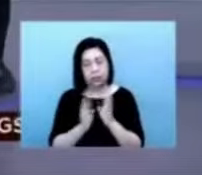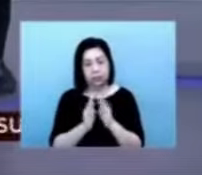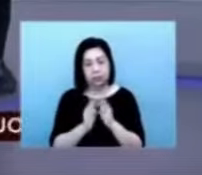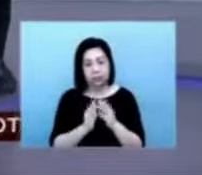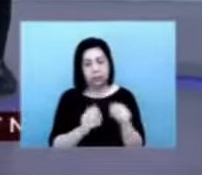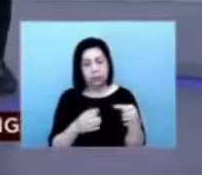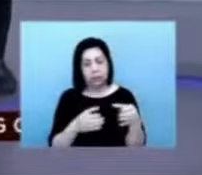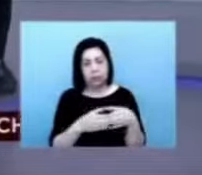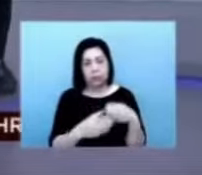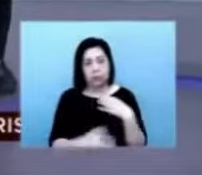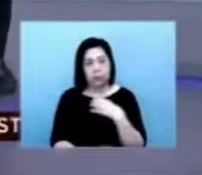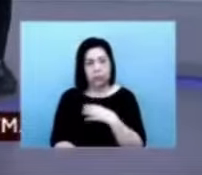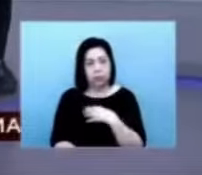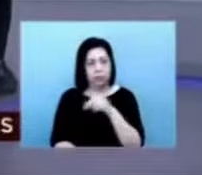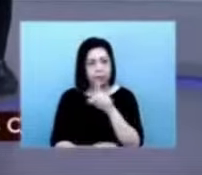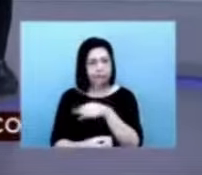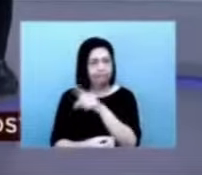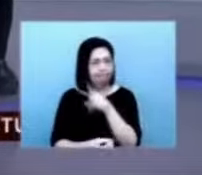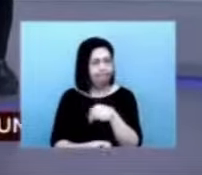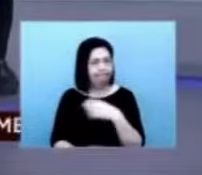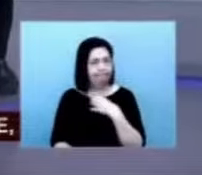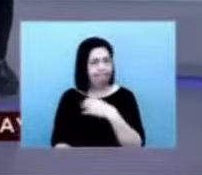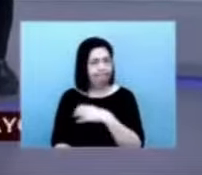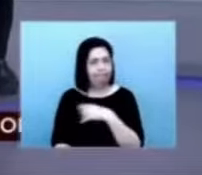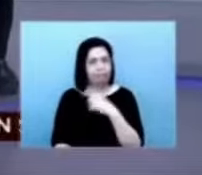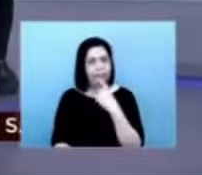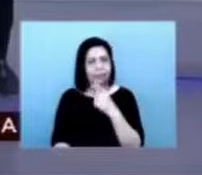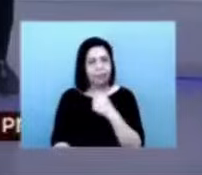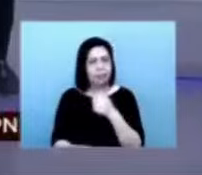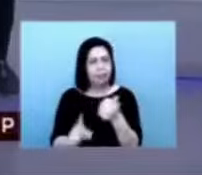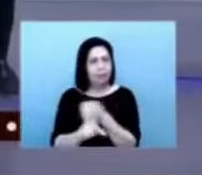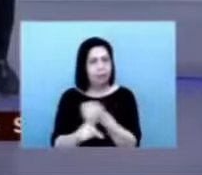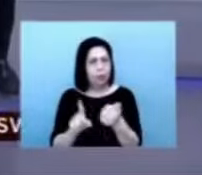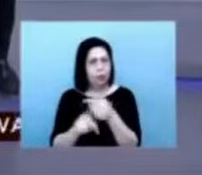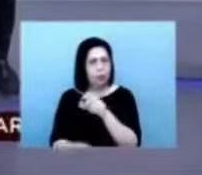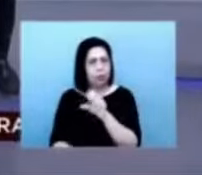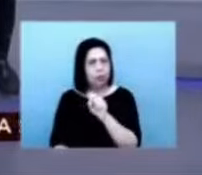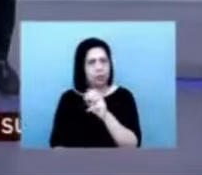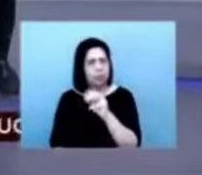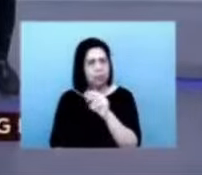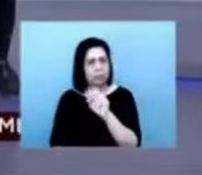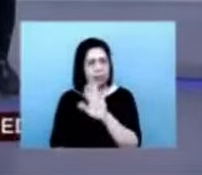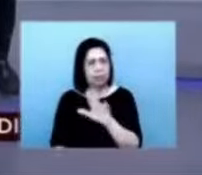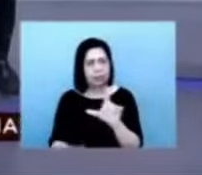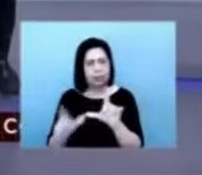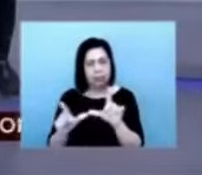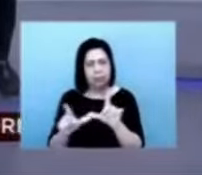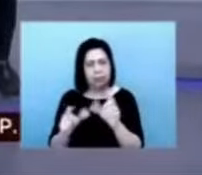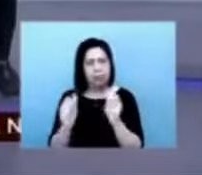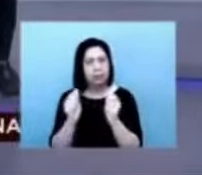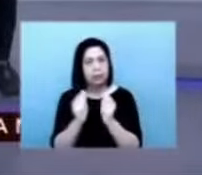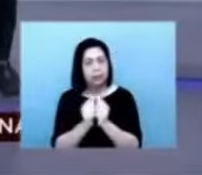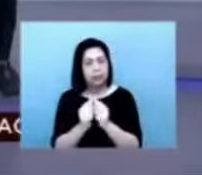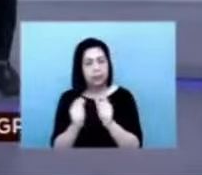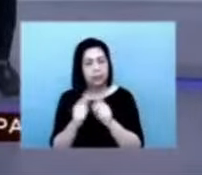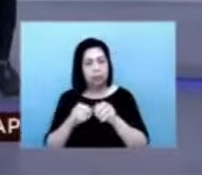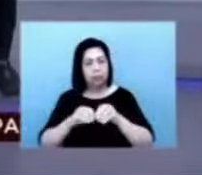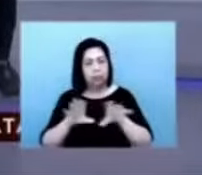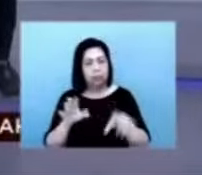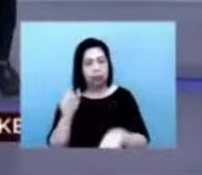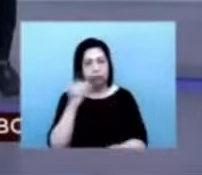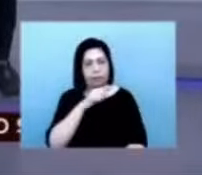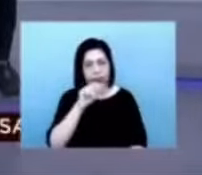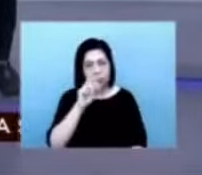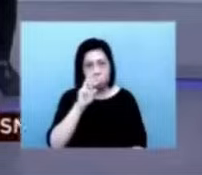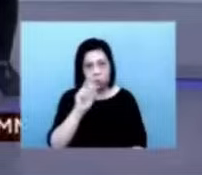Committee, binatiko sa mga congressmen ang umano'y pag-abuso ng SMNI sa prangkisa, kasama na po yung pagpapakalat daw ng maling balita